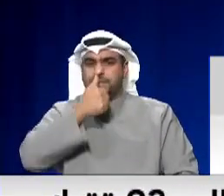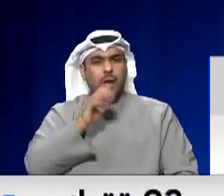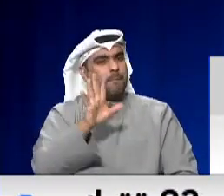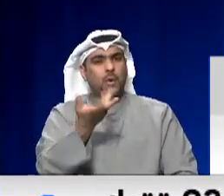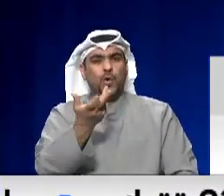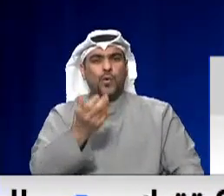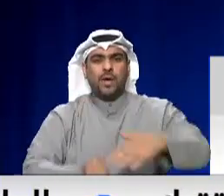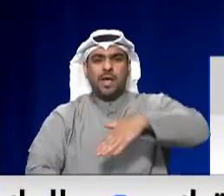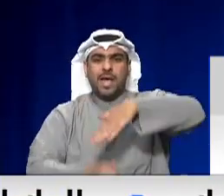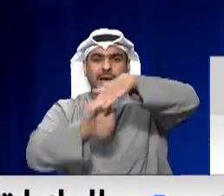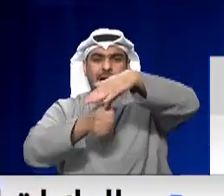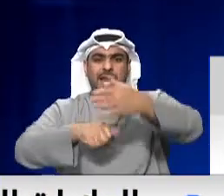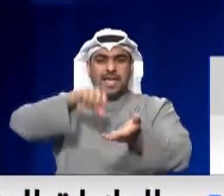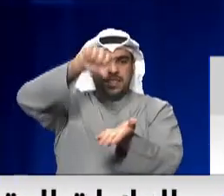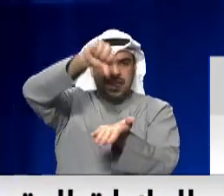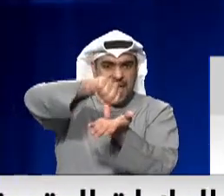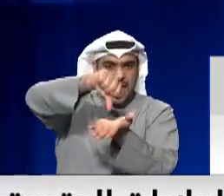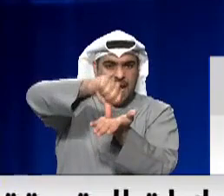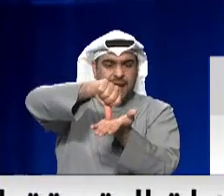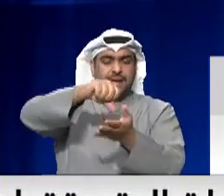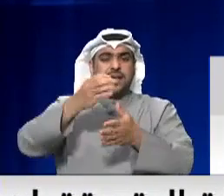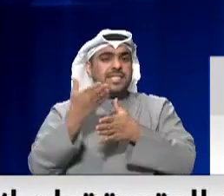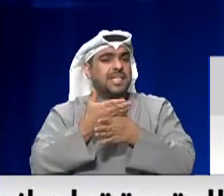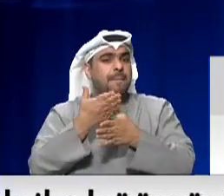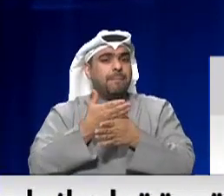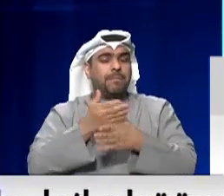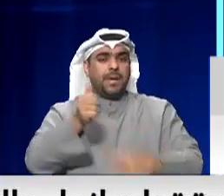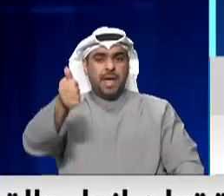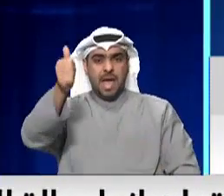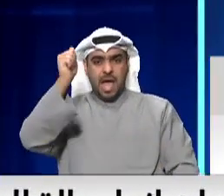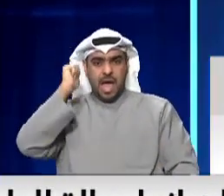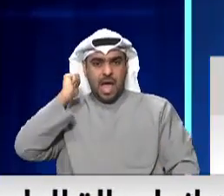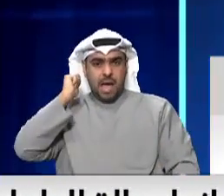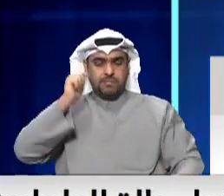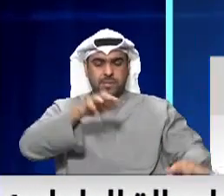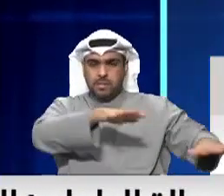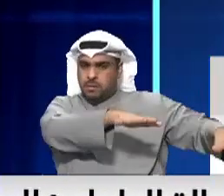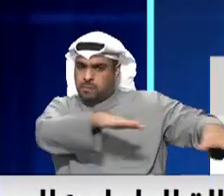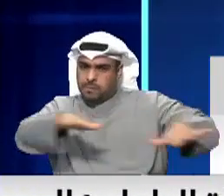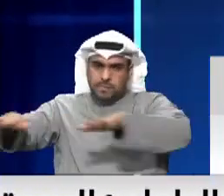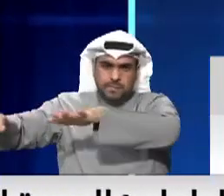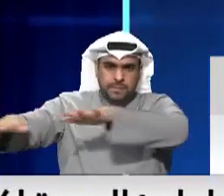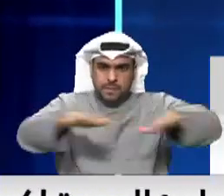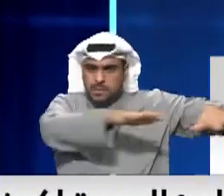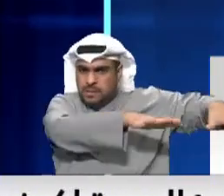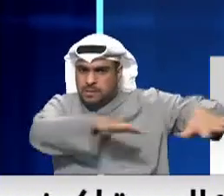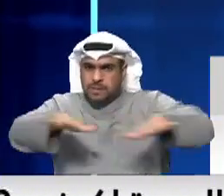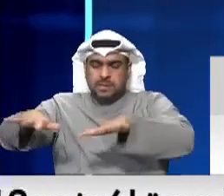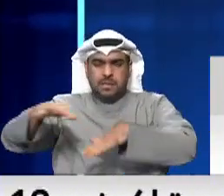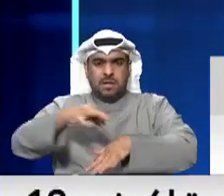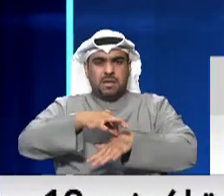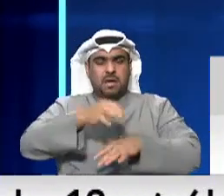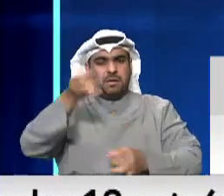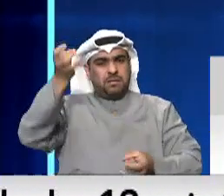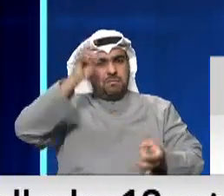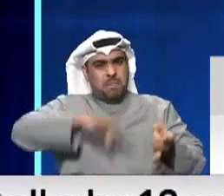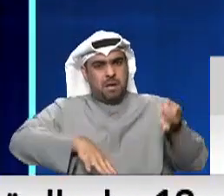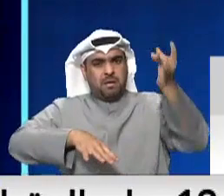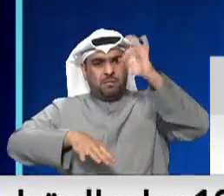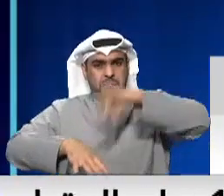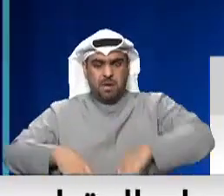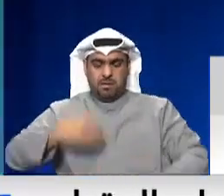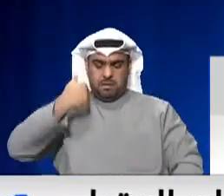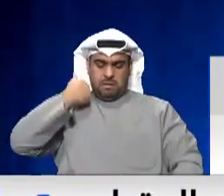الله الدكتور سيد إبراهيم رئيسي رئيس الجمهورية الإسلامية الإيرانية الصديقة، ضمنها سموه خالص